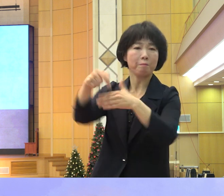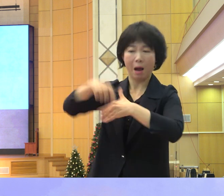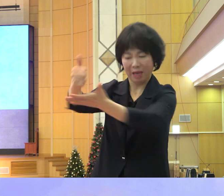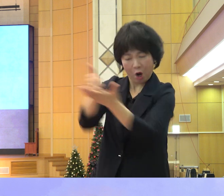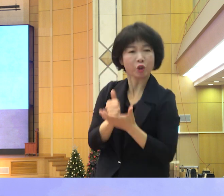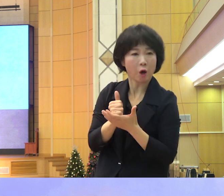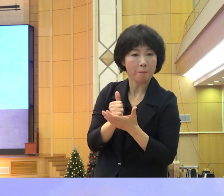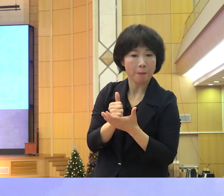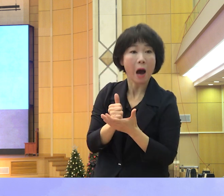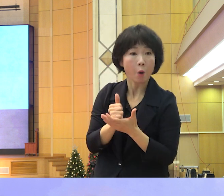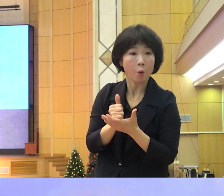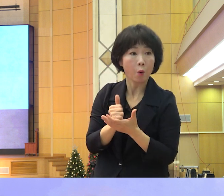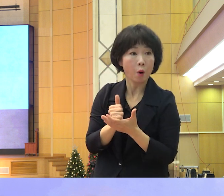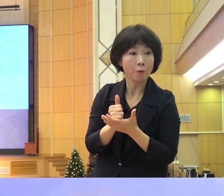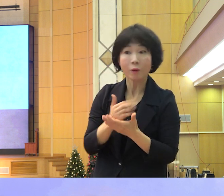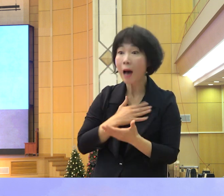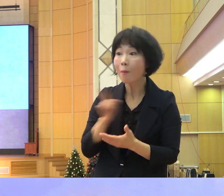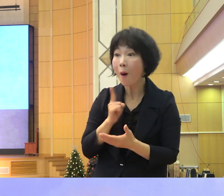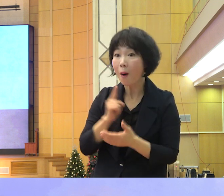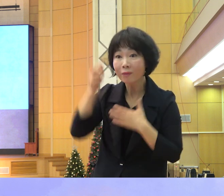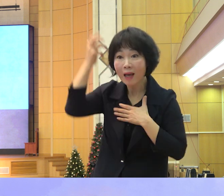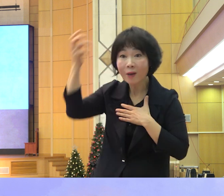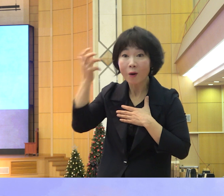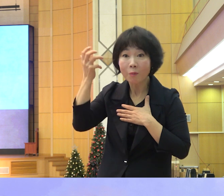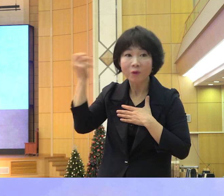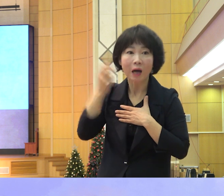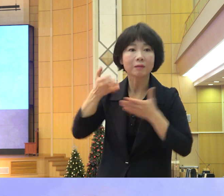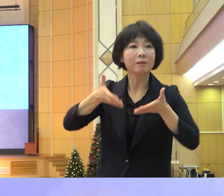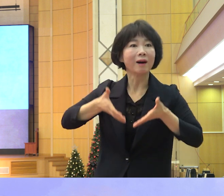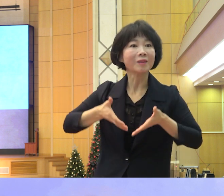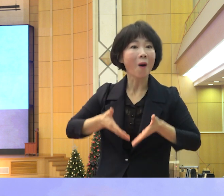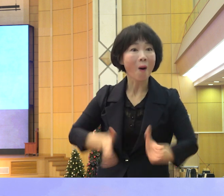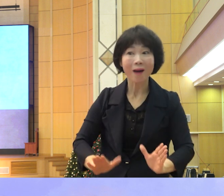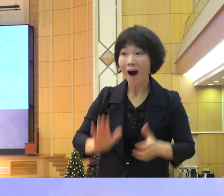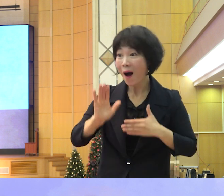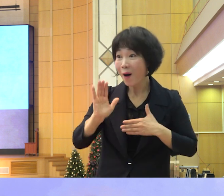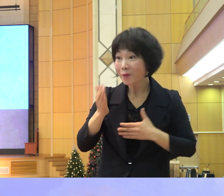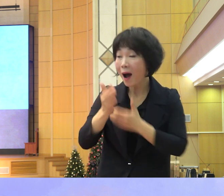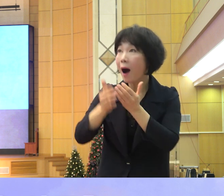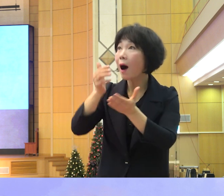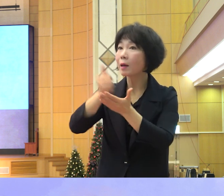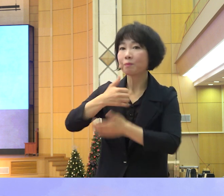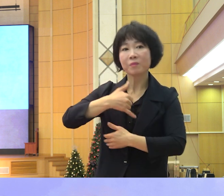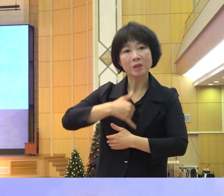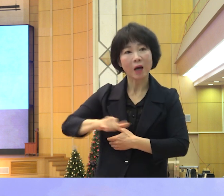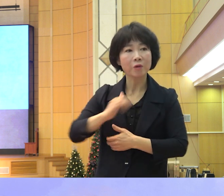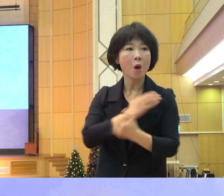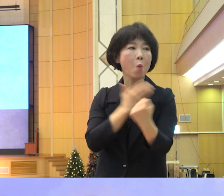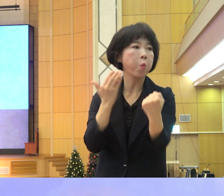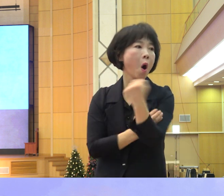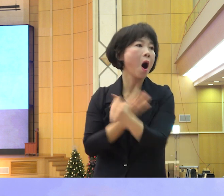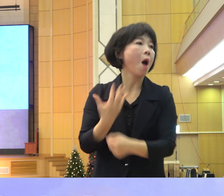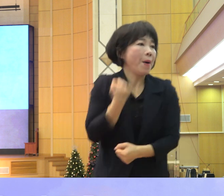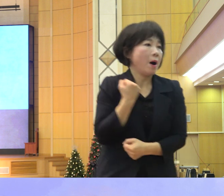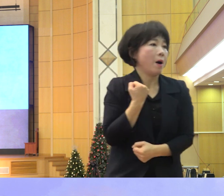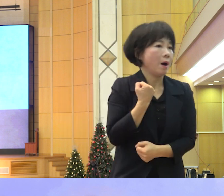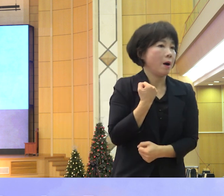때 비로소 주기도문에 하늘에 계신 우리 아버지여 이름을 거룩히 여김을 받으시오며